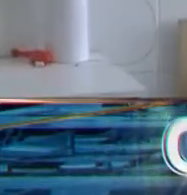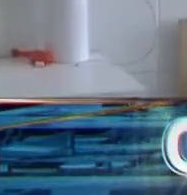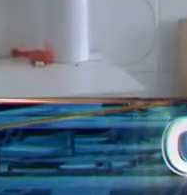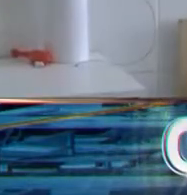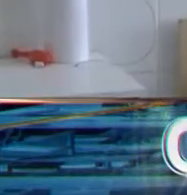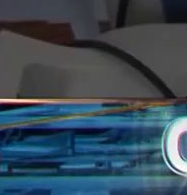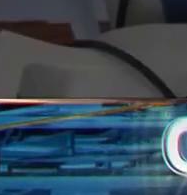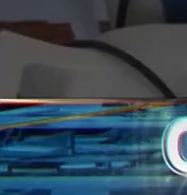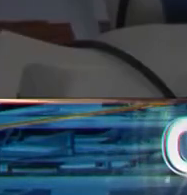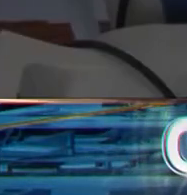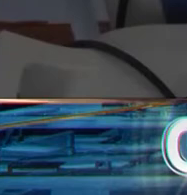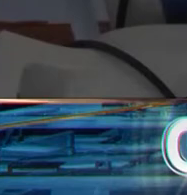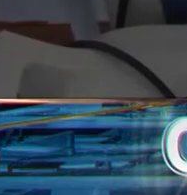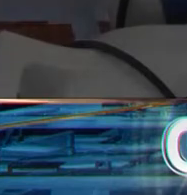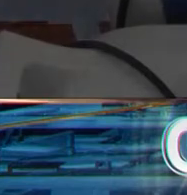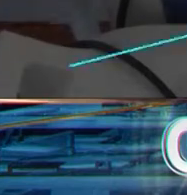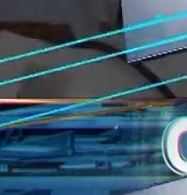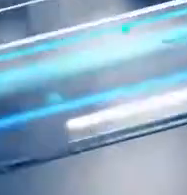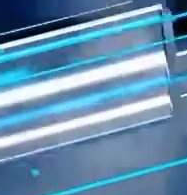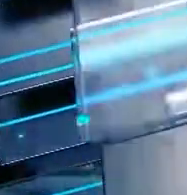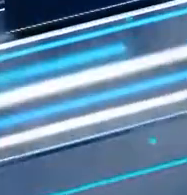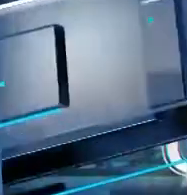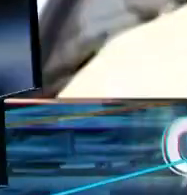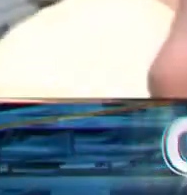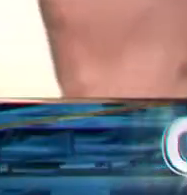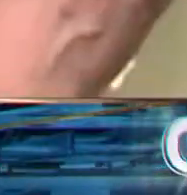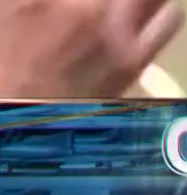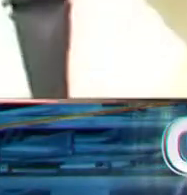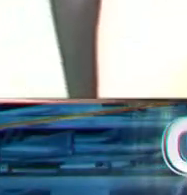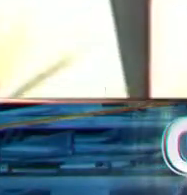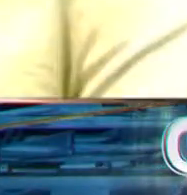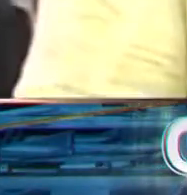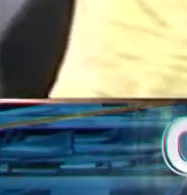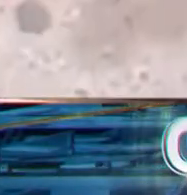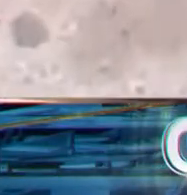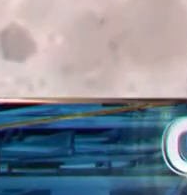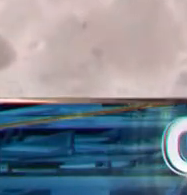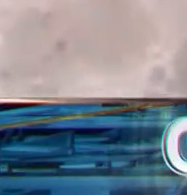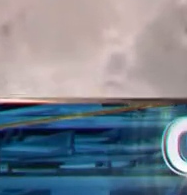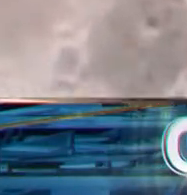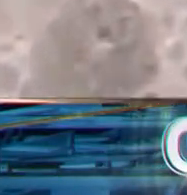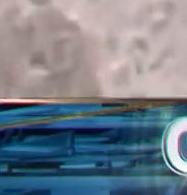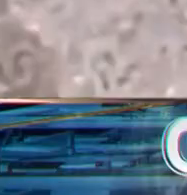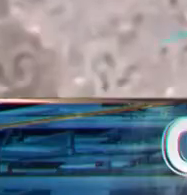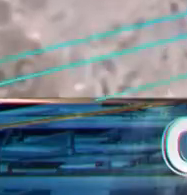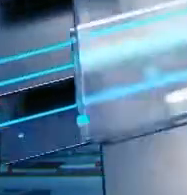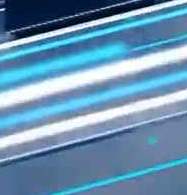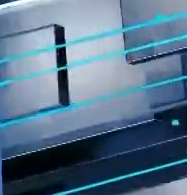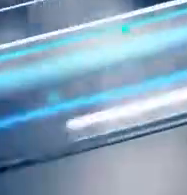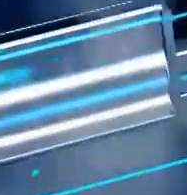мониторинговая группа проверила работу больниц в районах. Черный рынок. Браконьеры продолжают свой промысел.